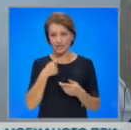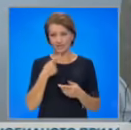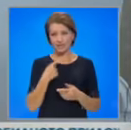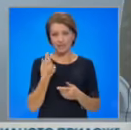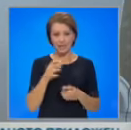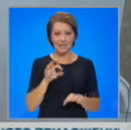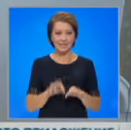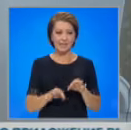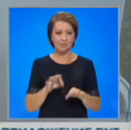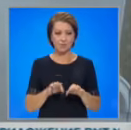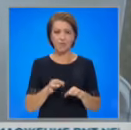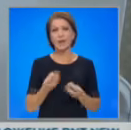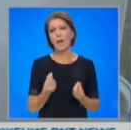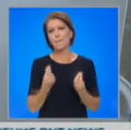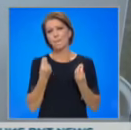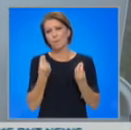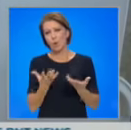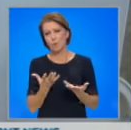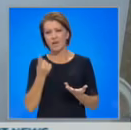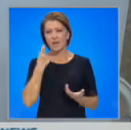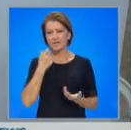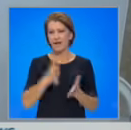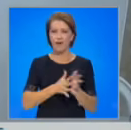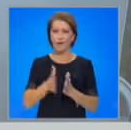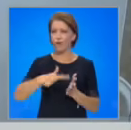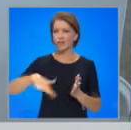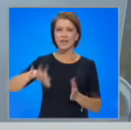казват. Може би за избирателите е по-добре да е 2 в 1,